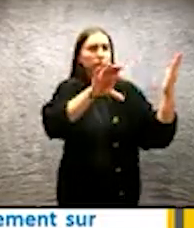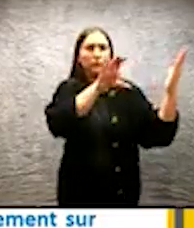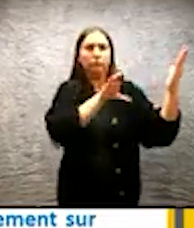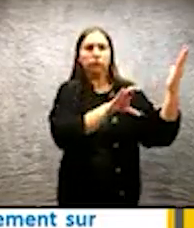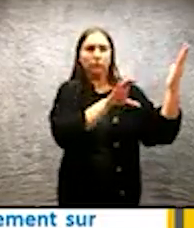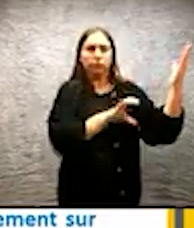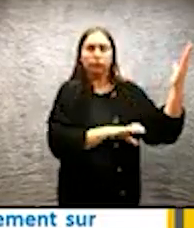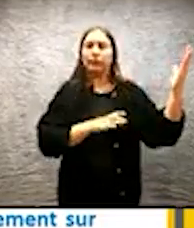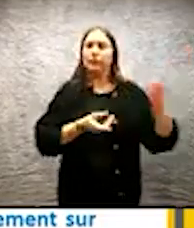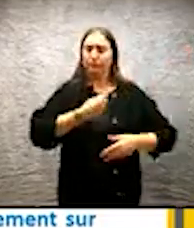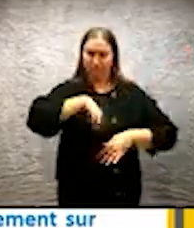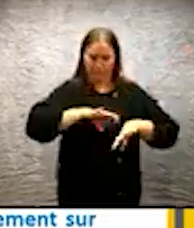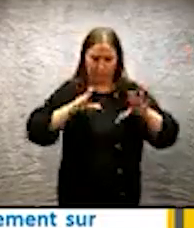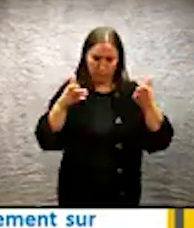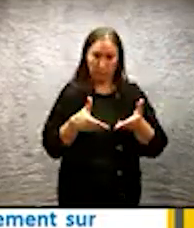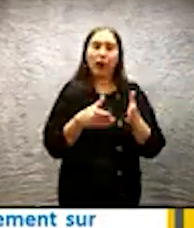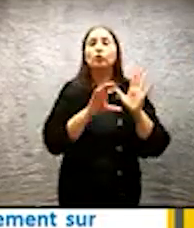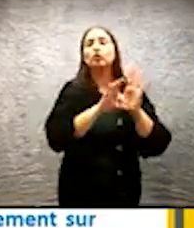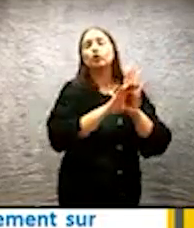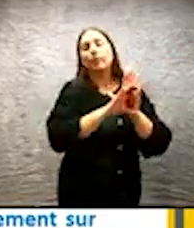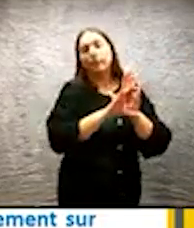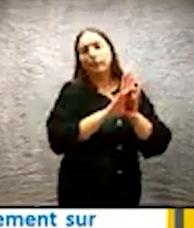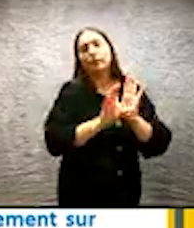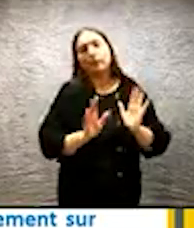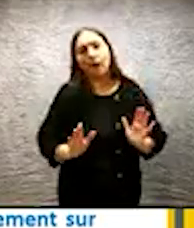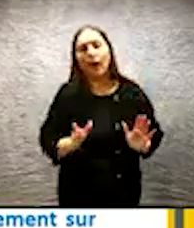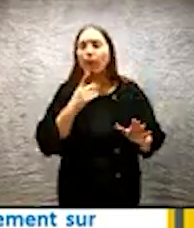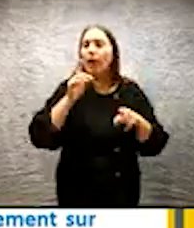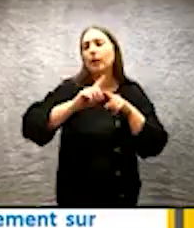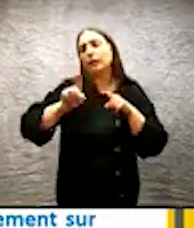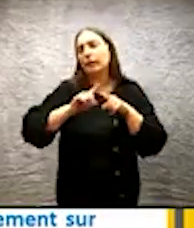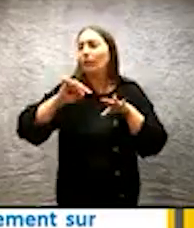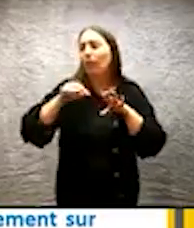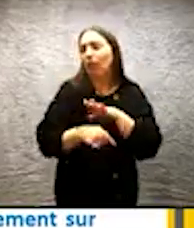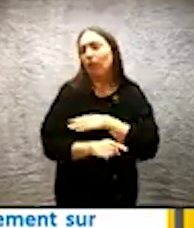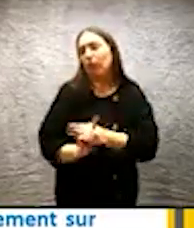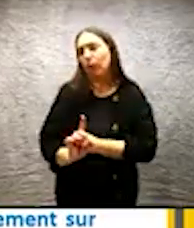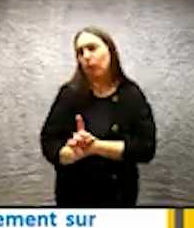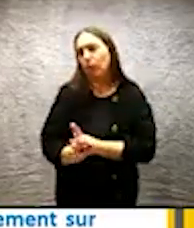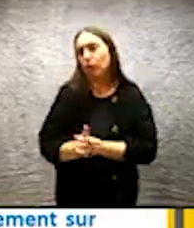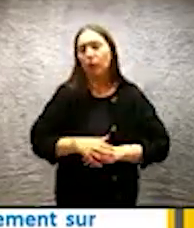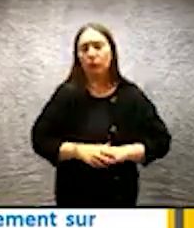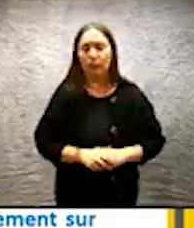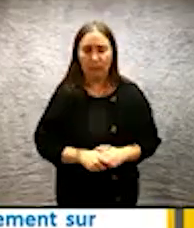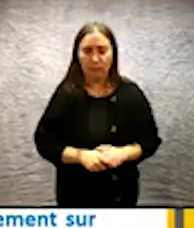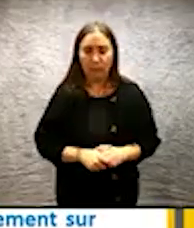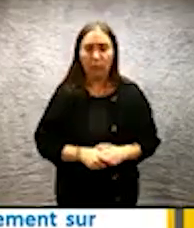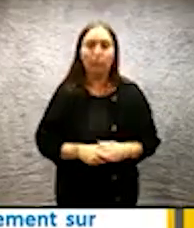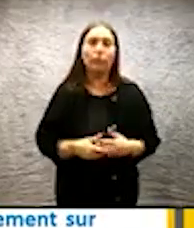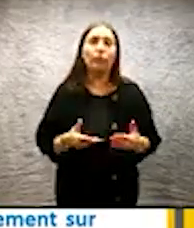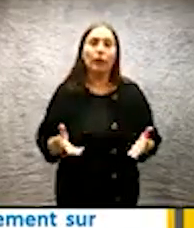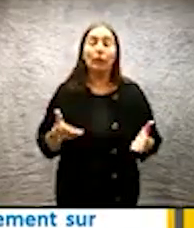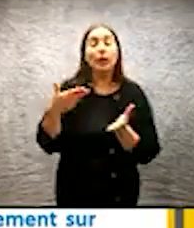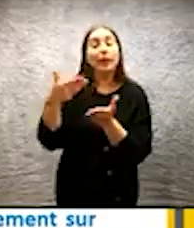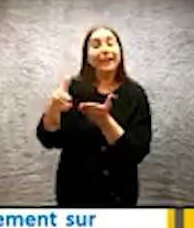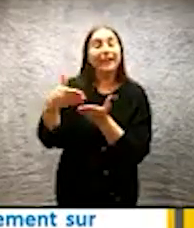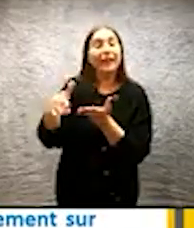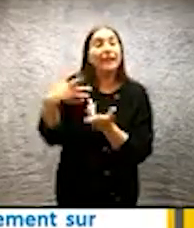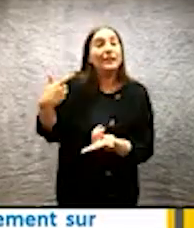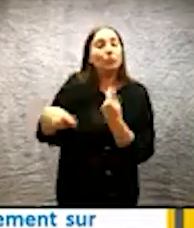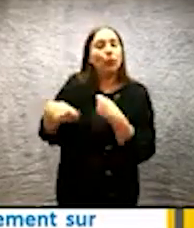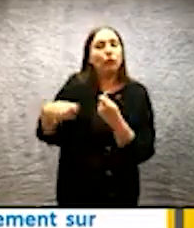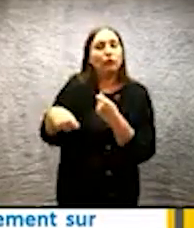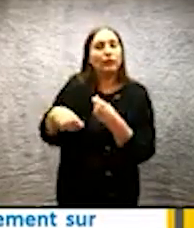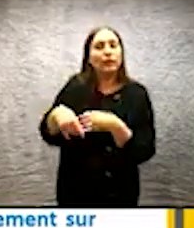vais parler donc au niveau des chapitres parce que je ne vais pas aller détailler chaque ligne, sachant que les crédits provisoires ouverts